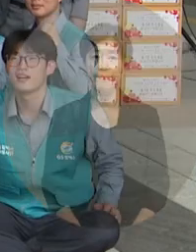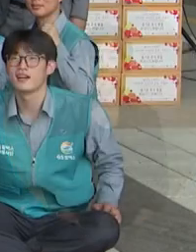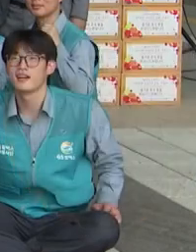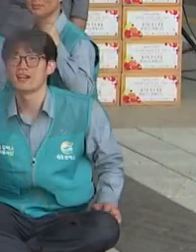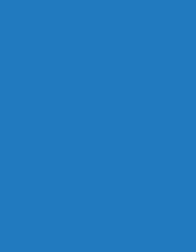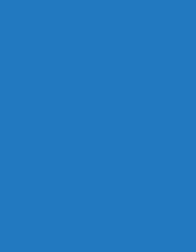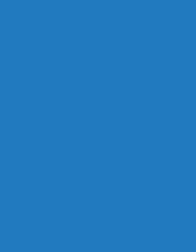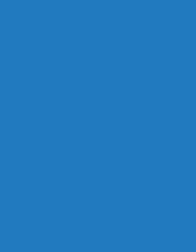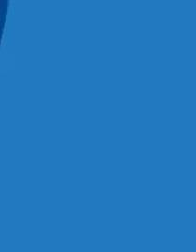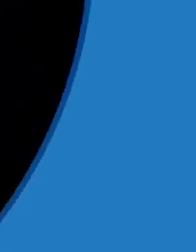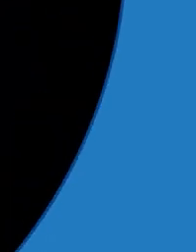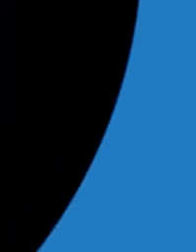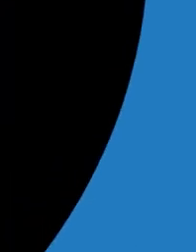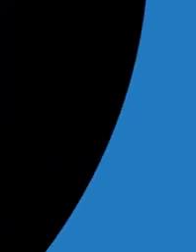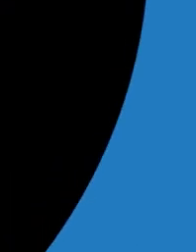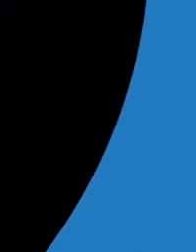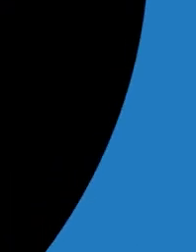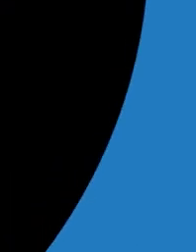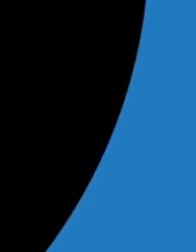김란입니다.